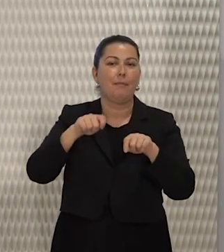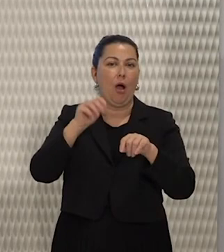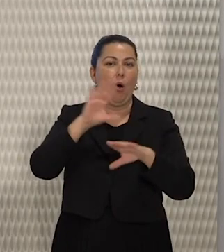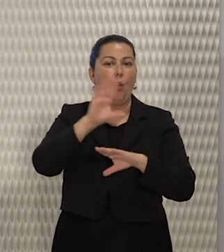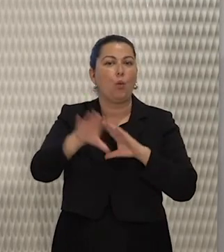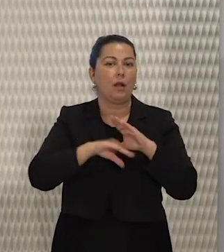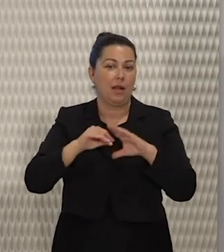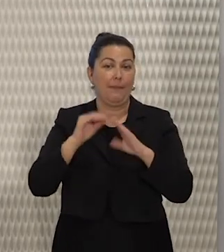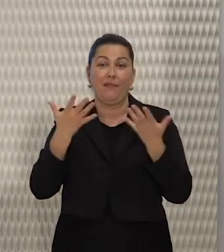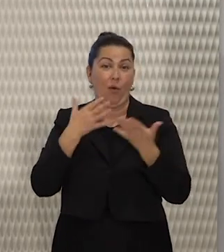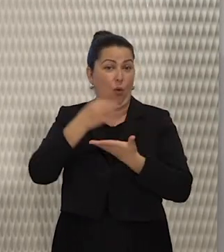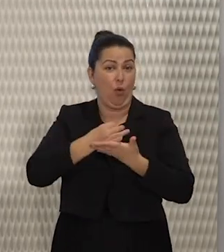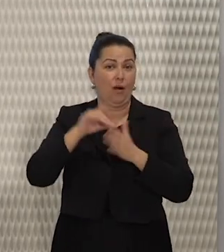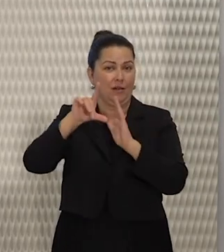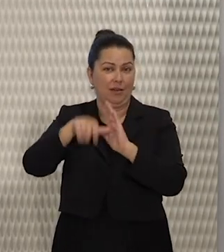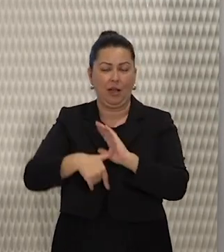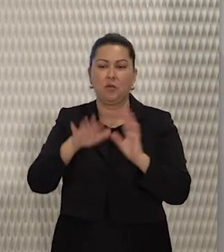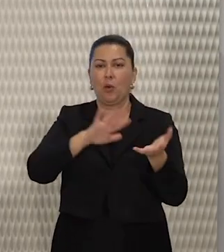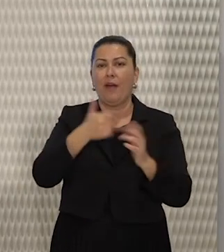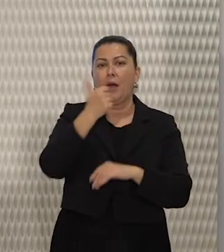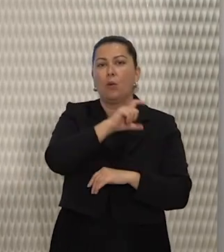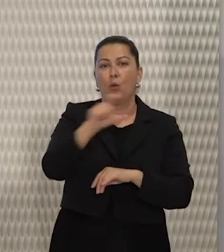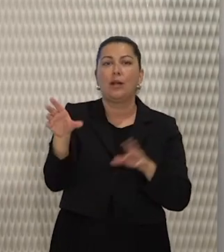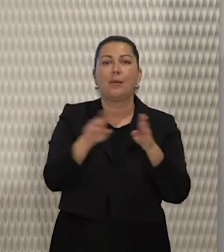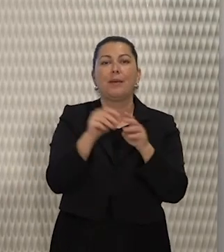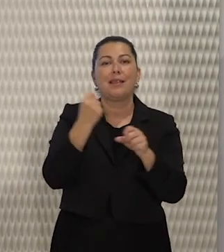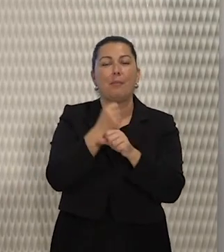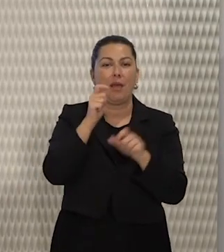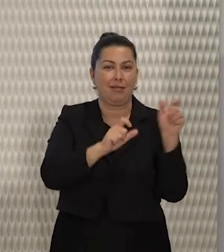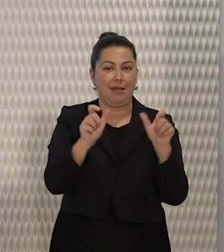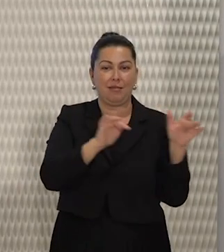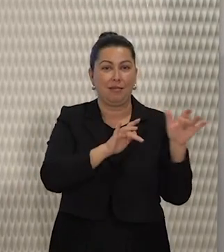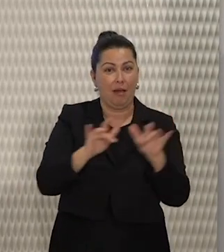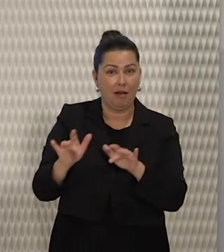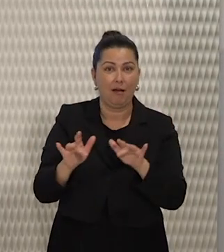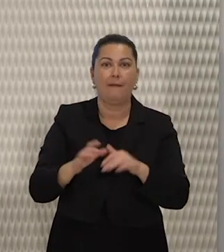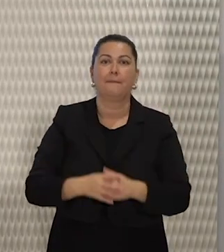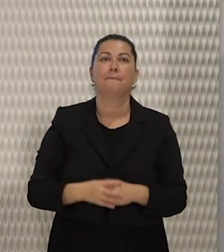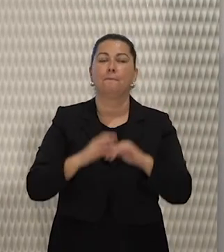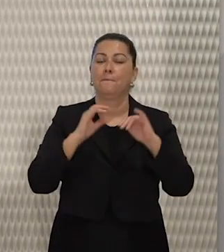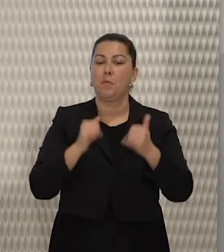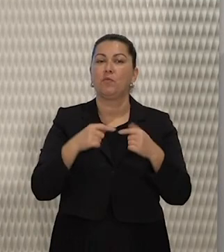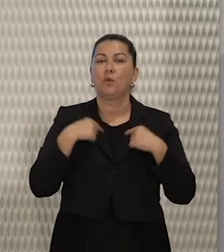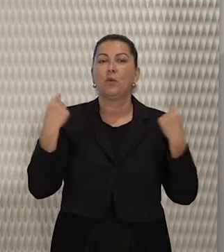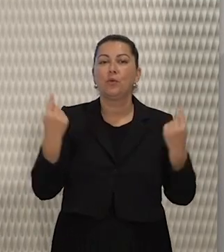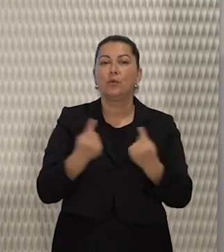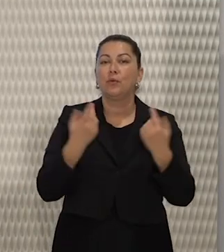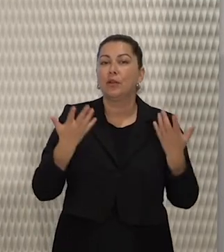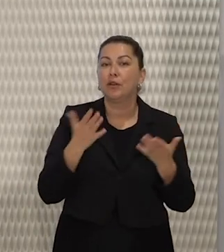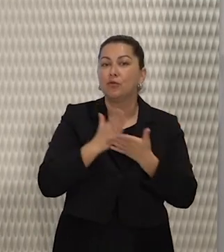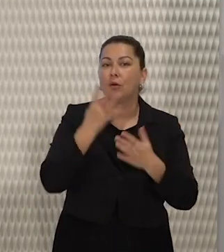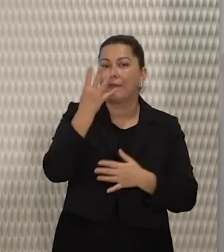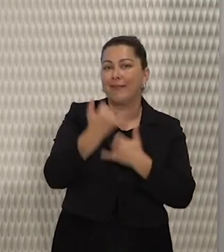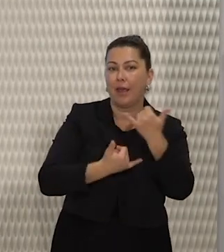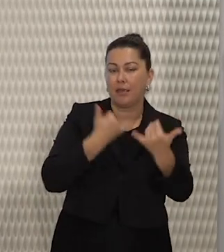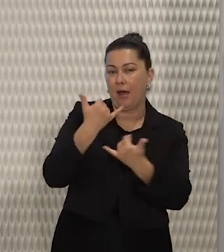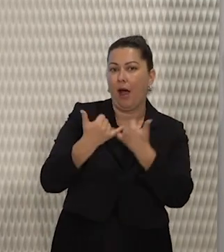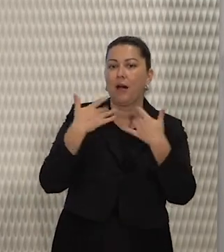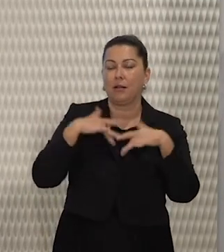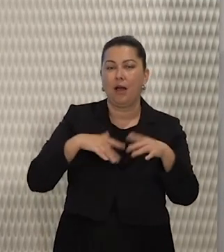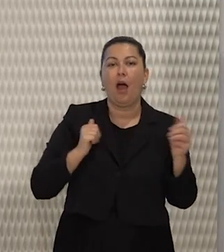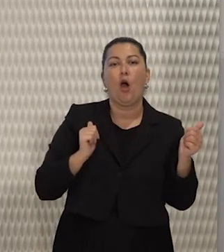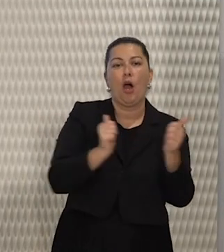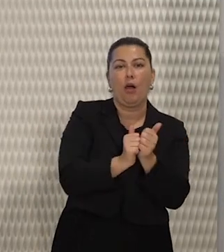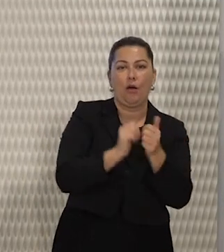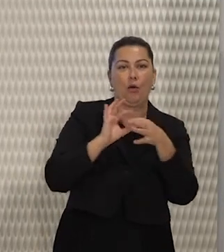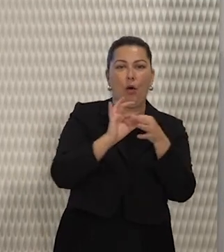Wir haben in etwa 100 Mitarbeiterinnen und Mitarbeiter und wir sind seit gut 4 Jahren jetzt